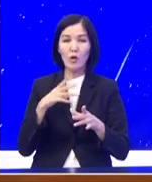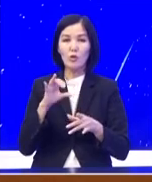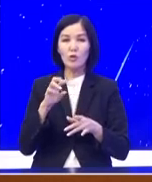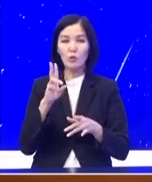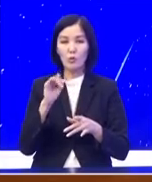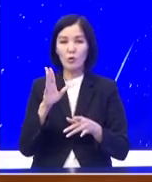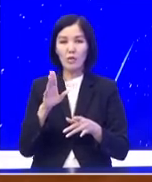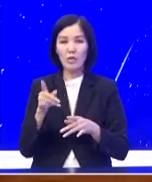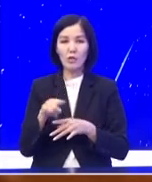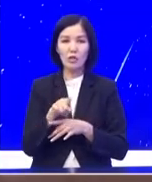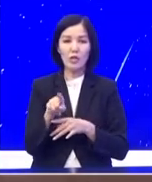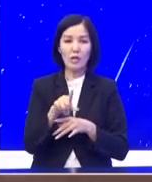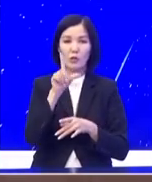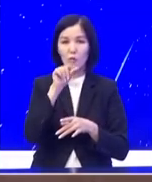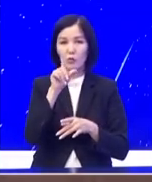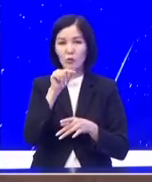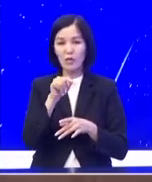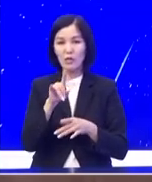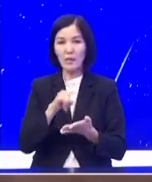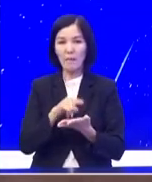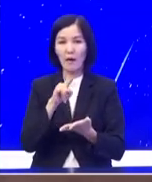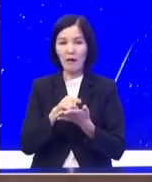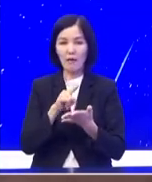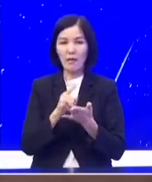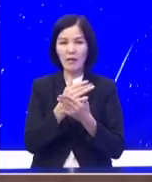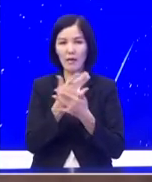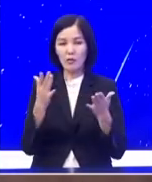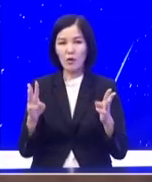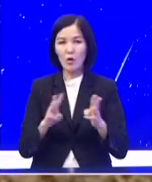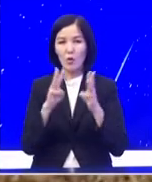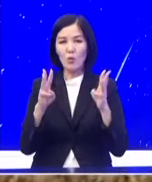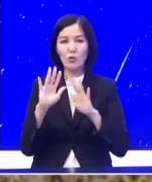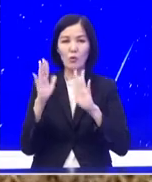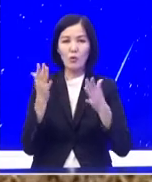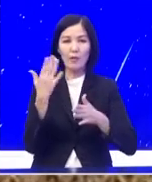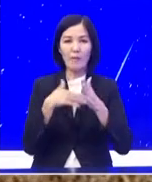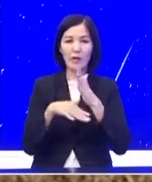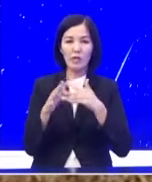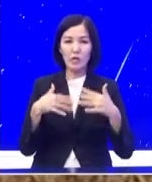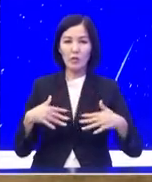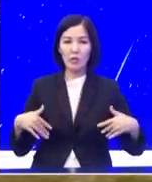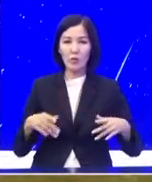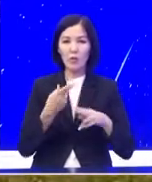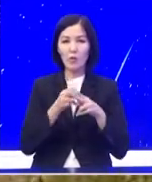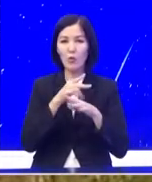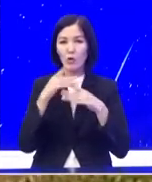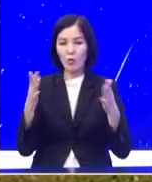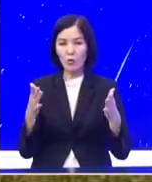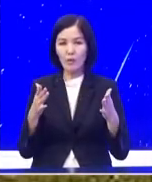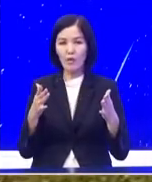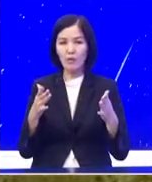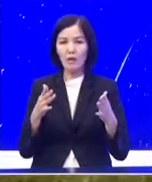бауыр мен жорғалаушылар, құстар мен құрбақалар. Одан бөлек, өртке күйіп, орманын тастап қашқан жануарлар қаншама. Олардың